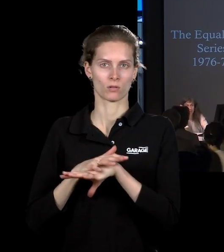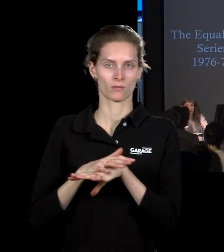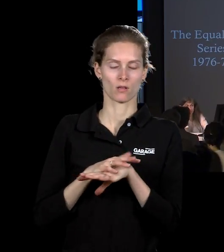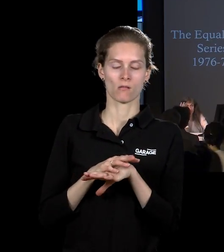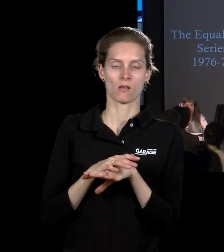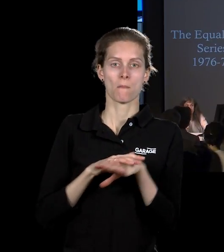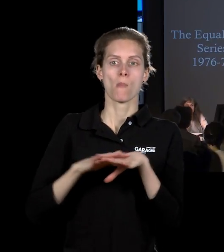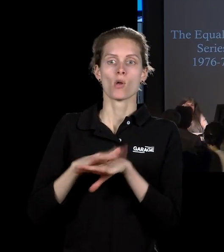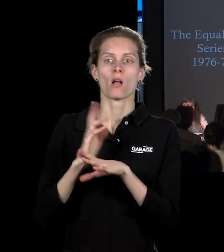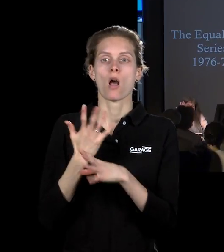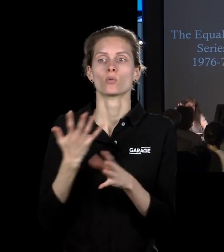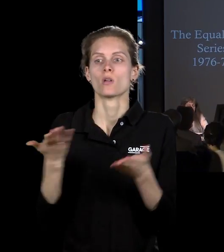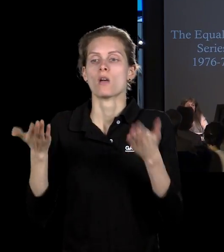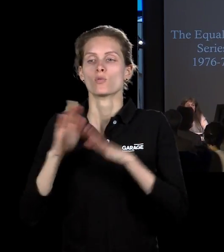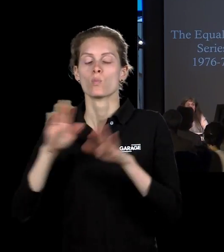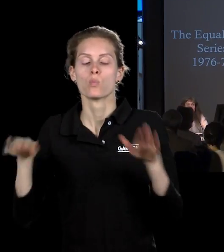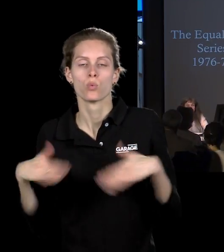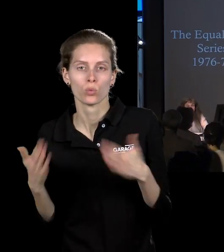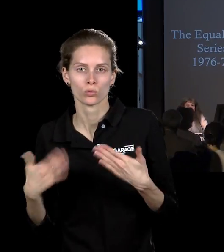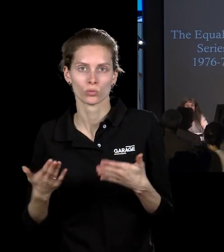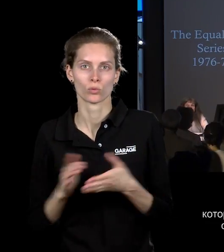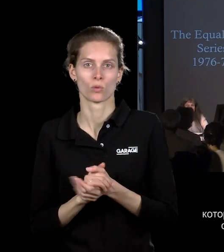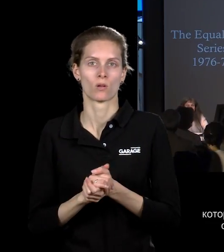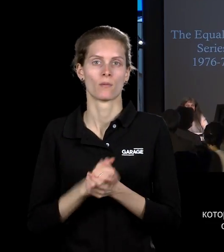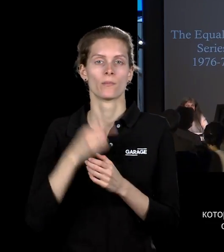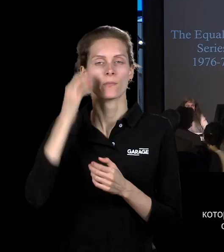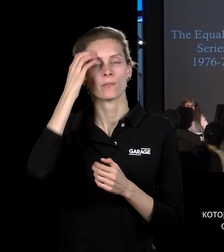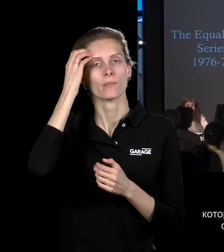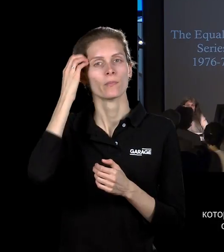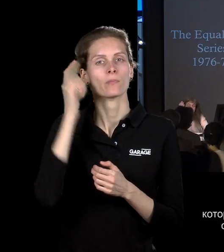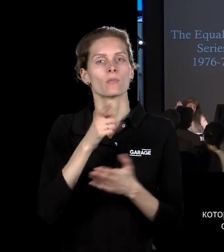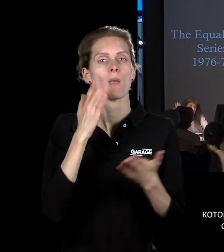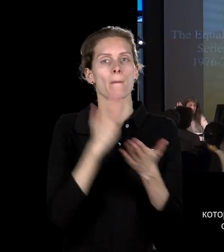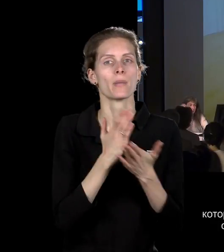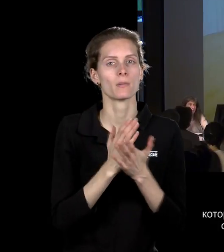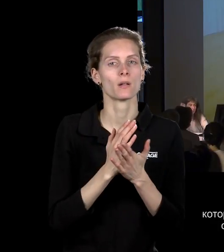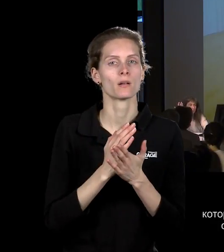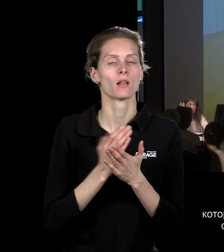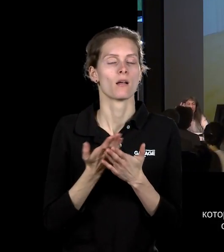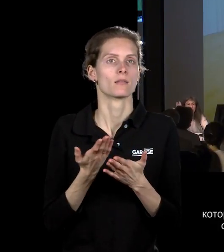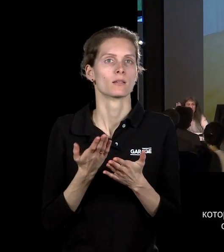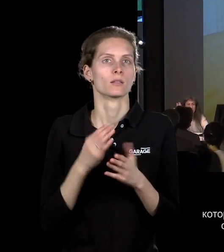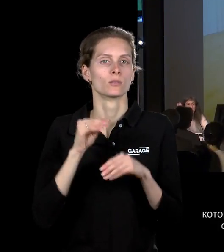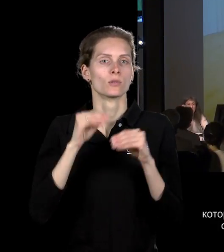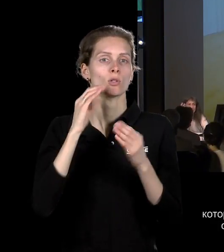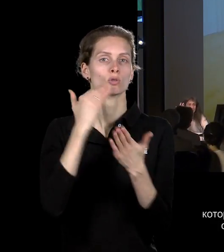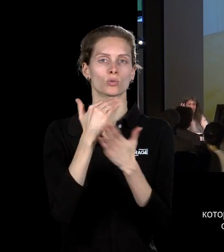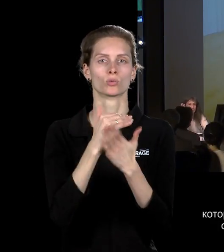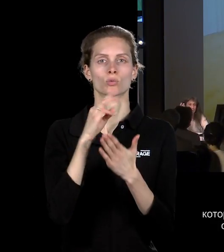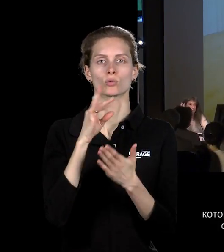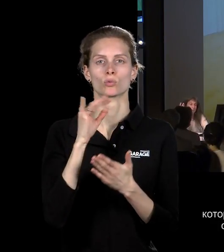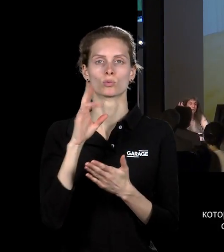конфигурациями пространства. Пространство, которое остается пустым, остается вот этим самым, которое